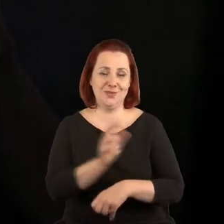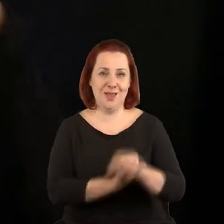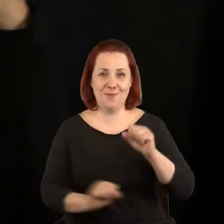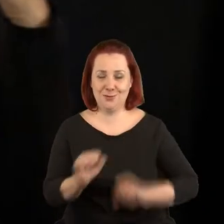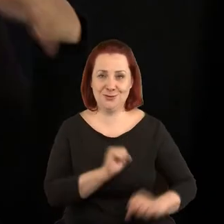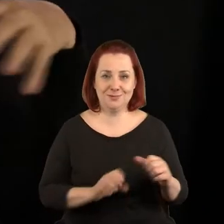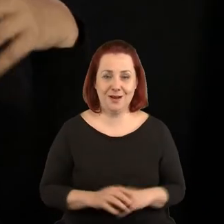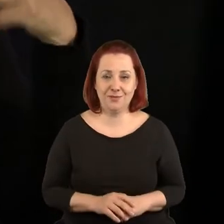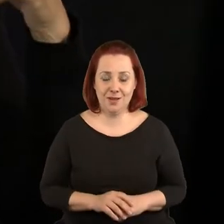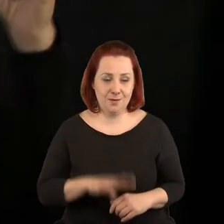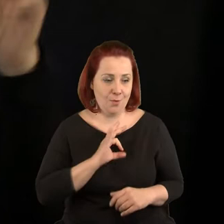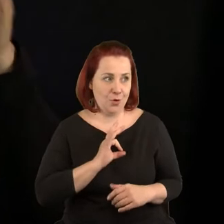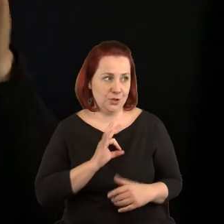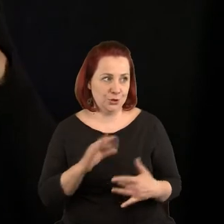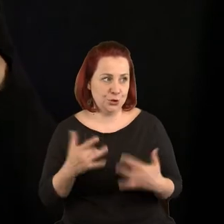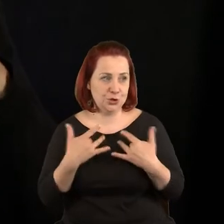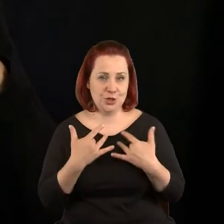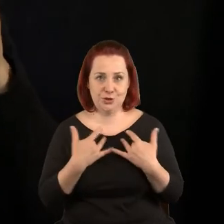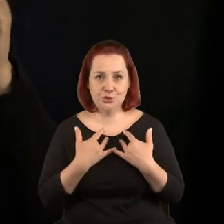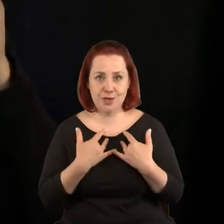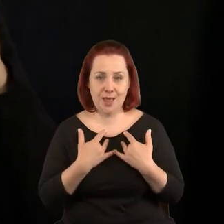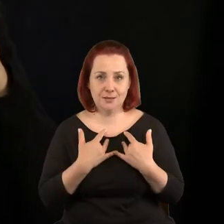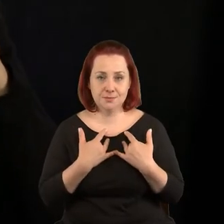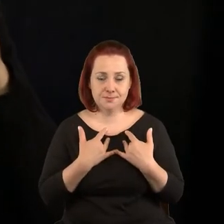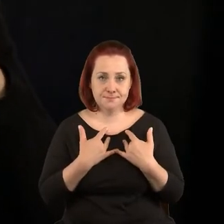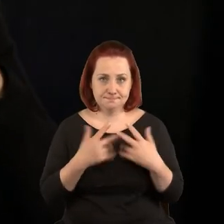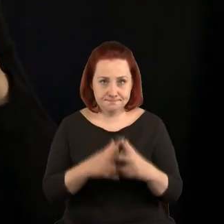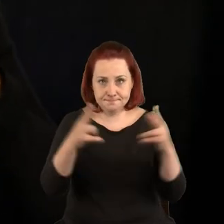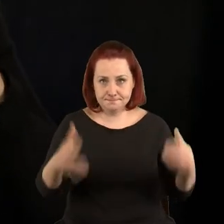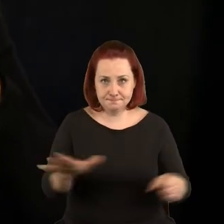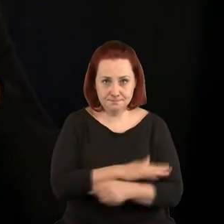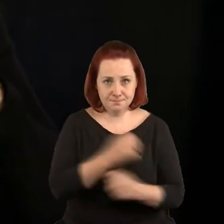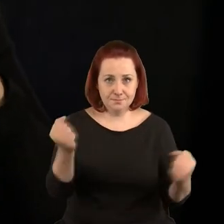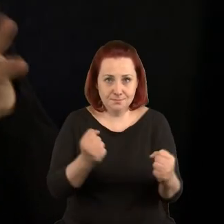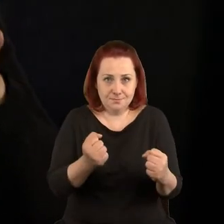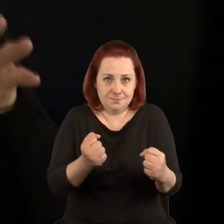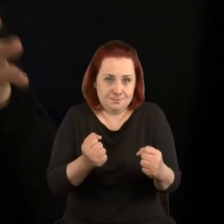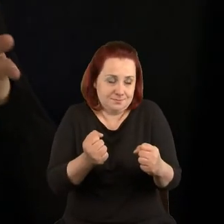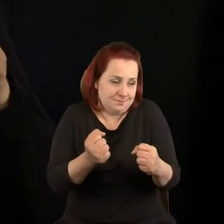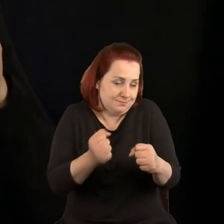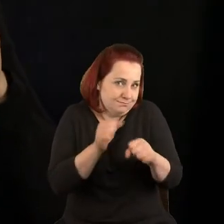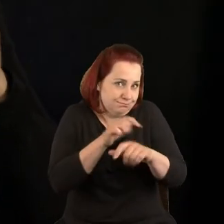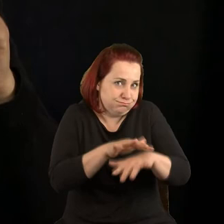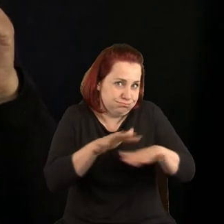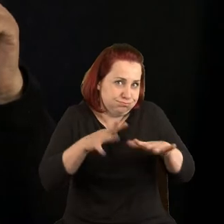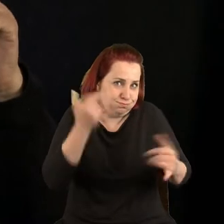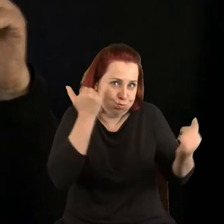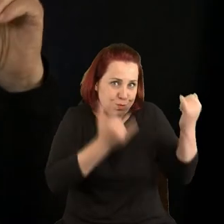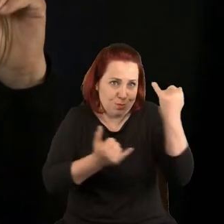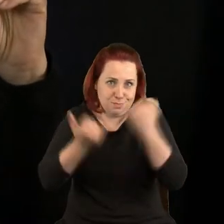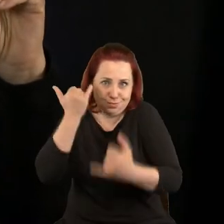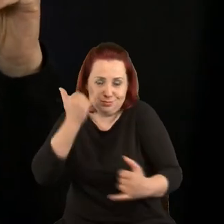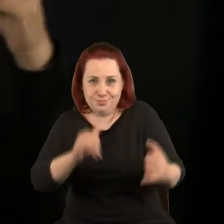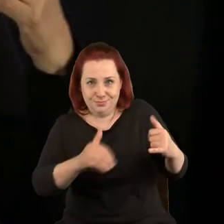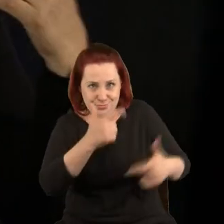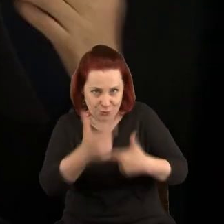swoim życiu tego pełnomocnika popełniłam całą masę błędów. Dlatego, że